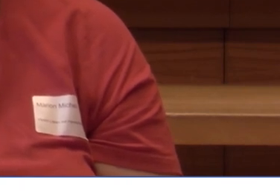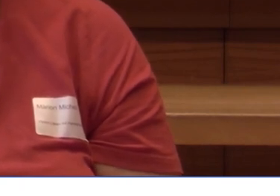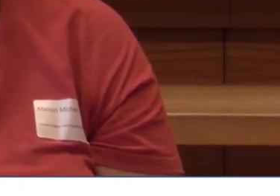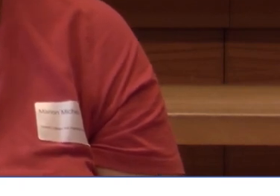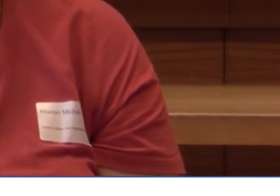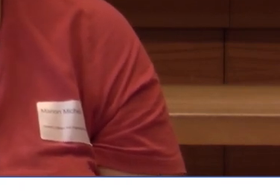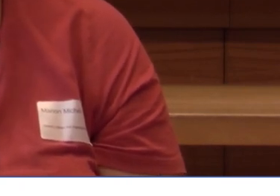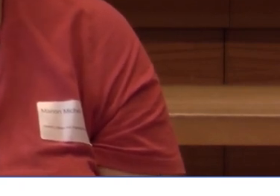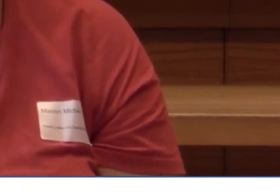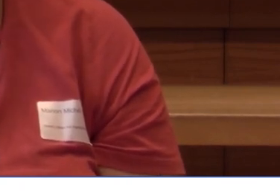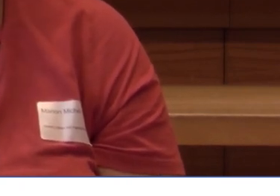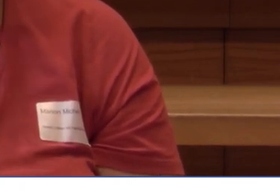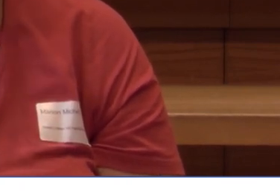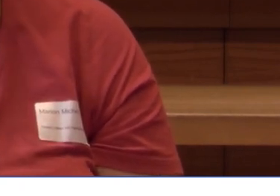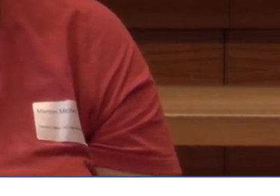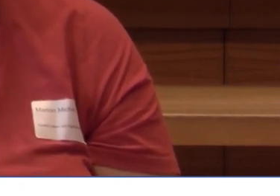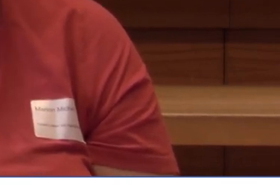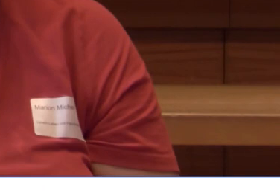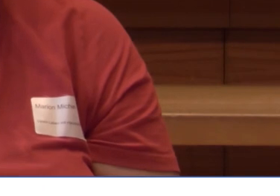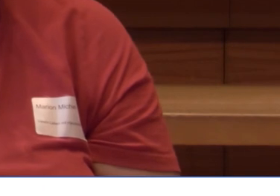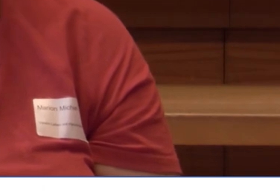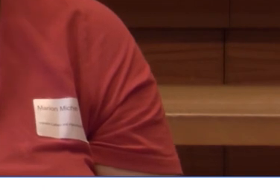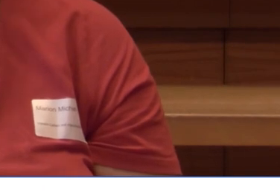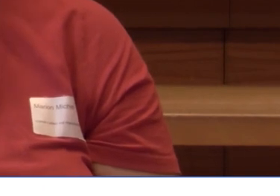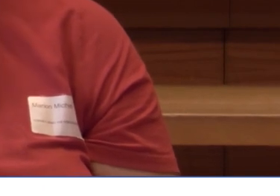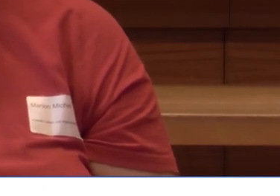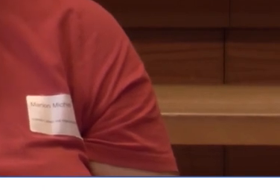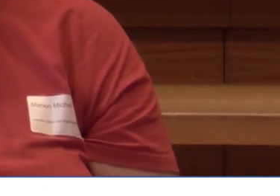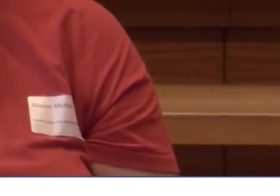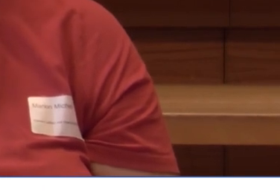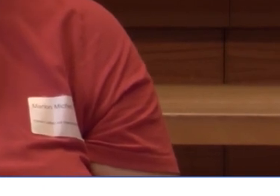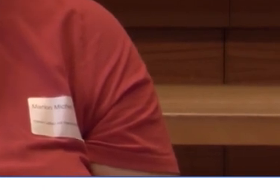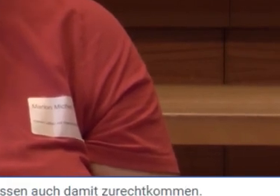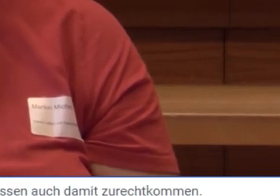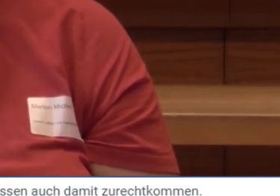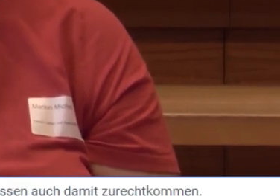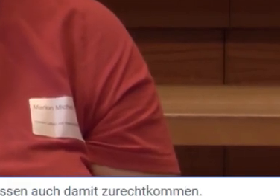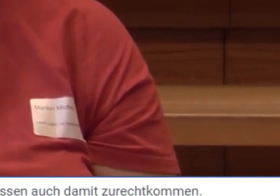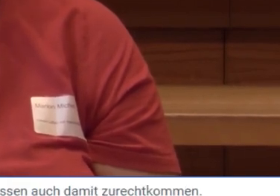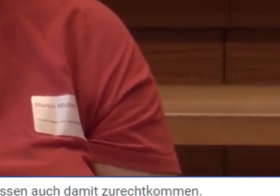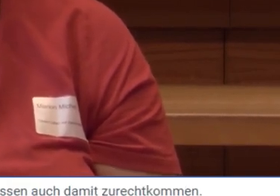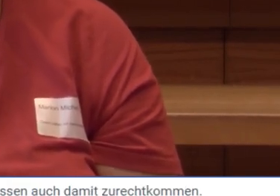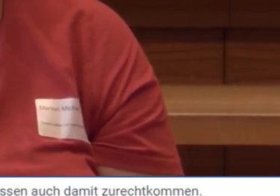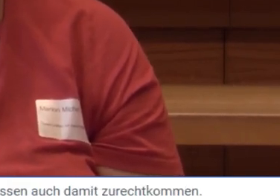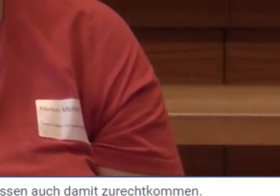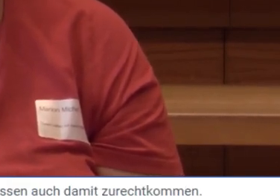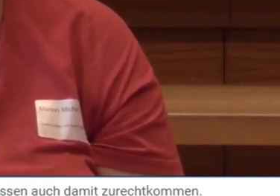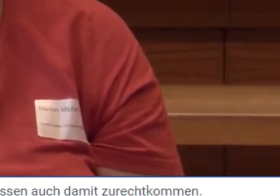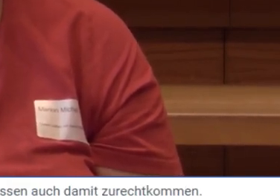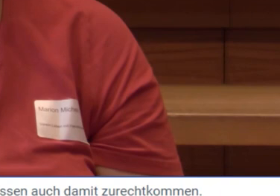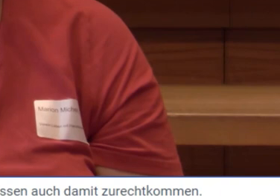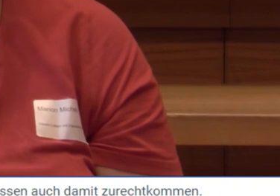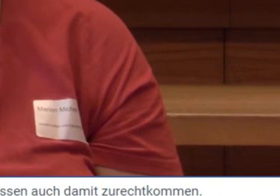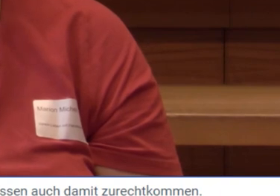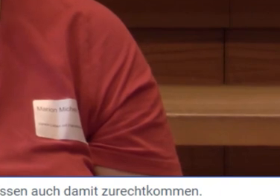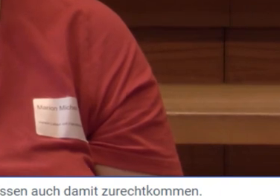einfach nur dass die Kinder mal abgenommen werden die Assistenz mit den Kindern auf dem Spielplatz geht und die Mutter in der Zeit mal ein paar Minuten